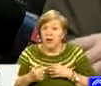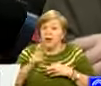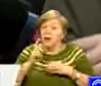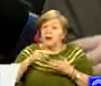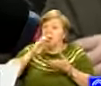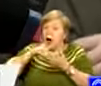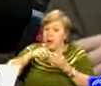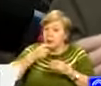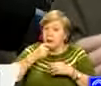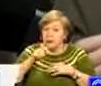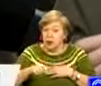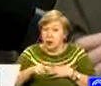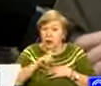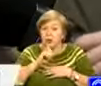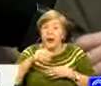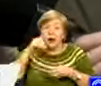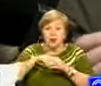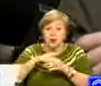proiect doar de lege? Doar cu voturile PNL?